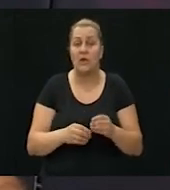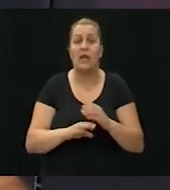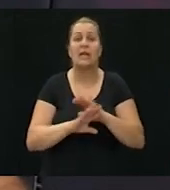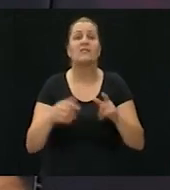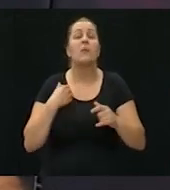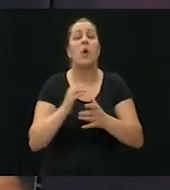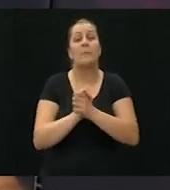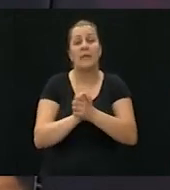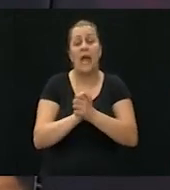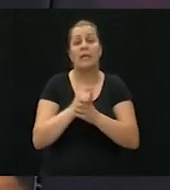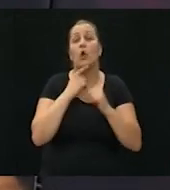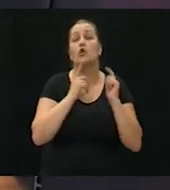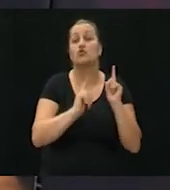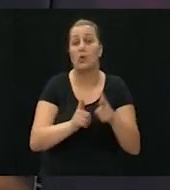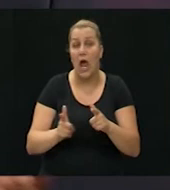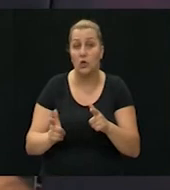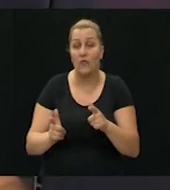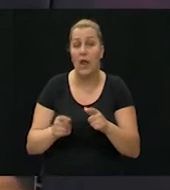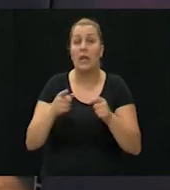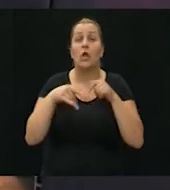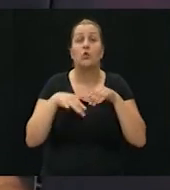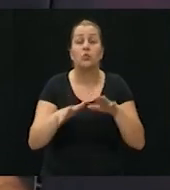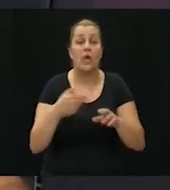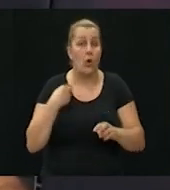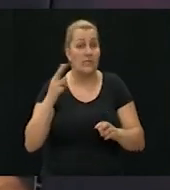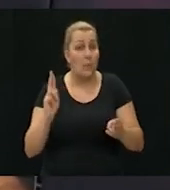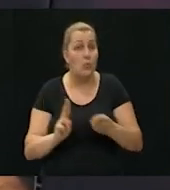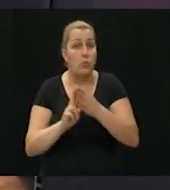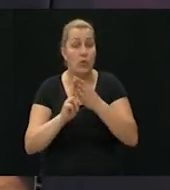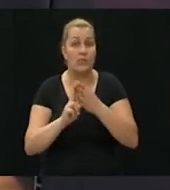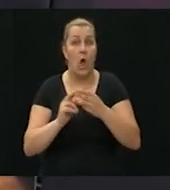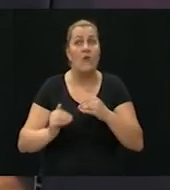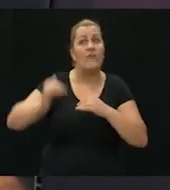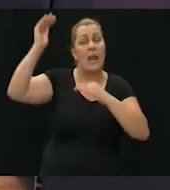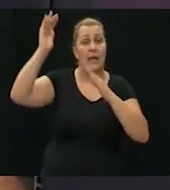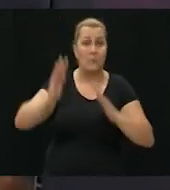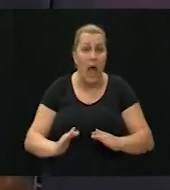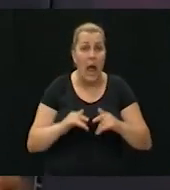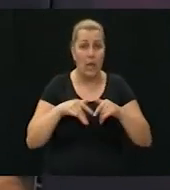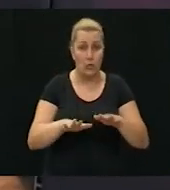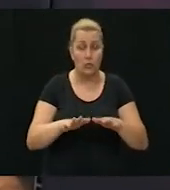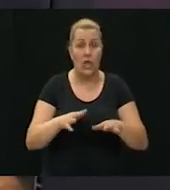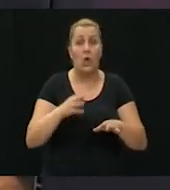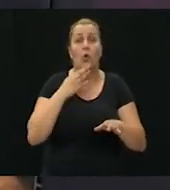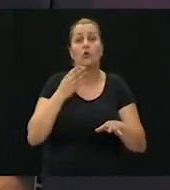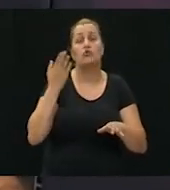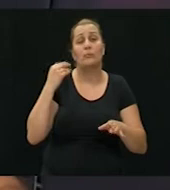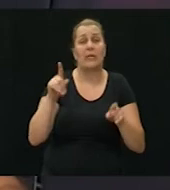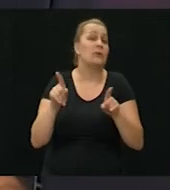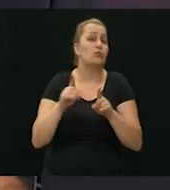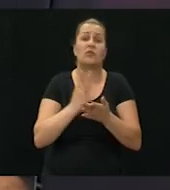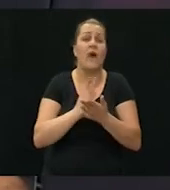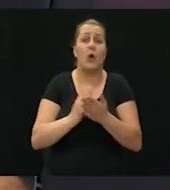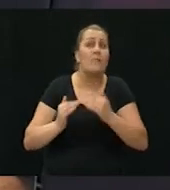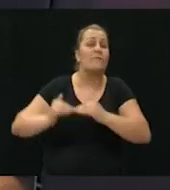ove prijatelje koji su ratovali, na ljude koje sam upoznao, velike ljude, male ljude, koji su bili istovremeno veliki.